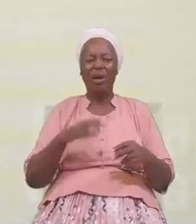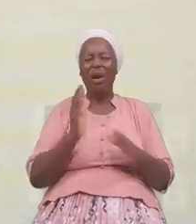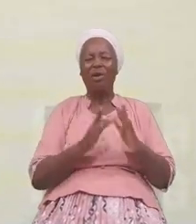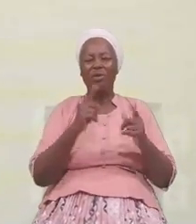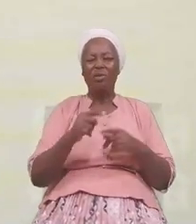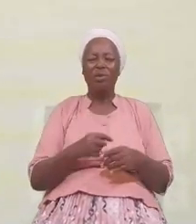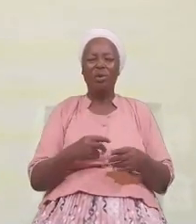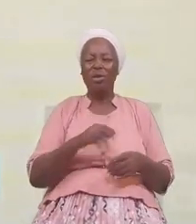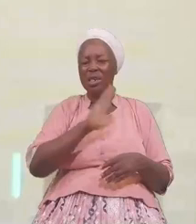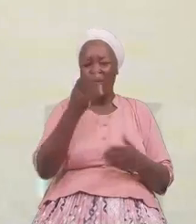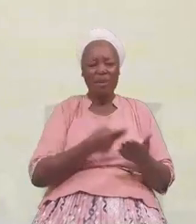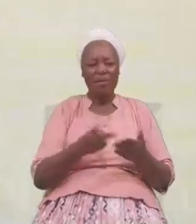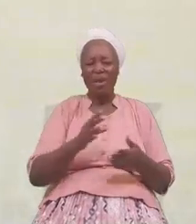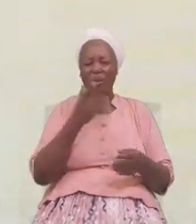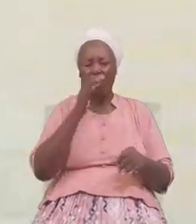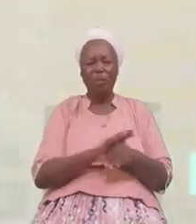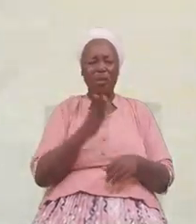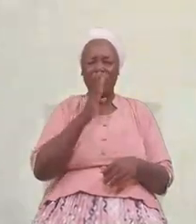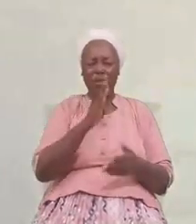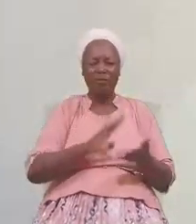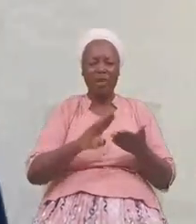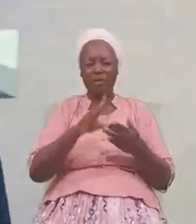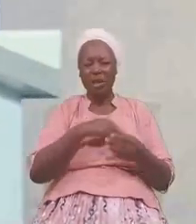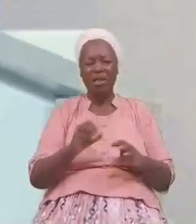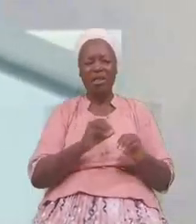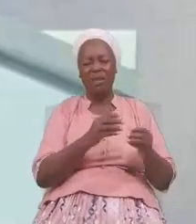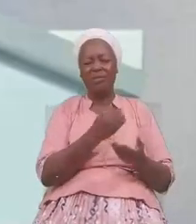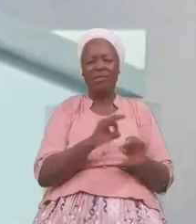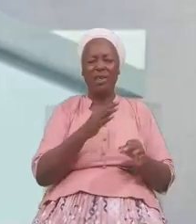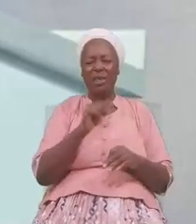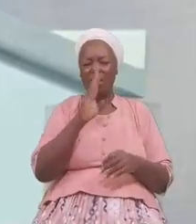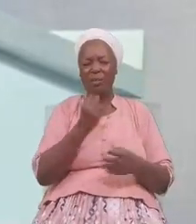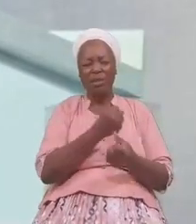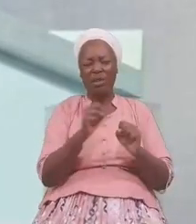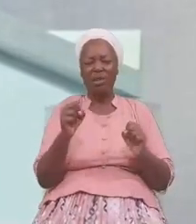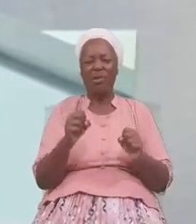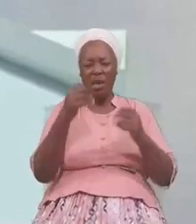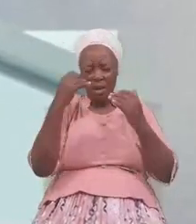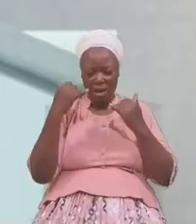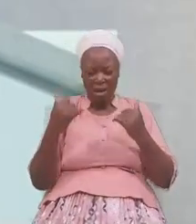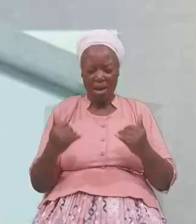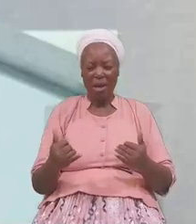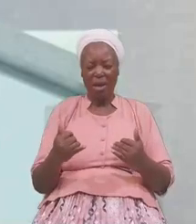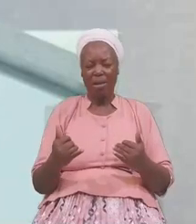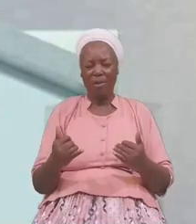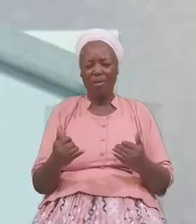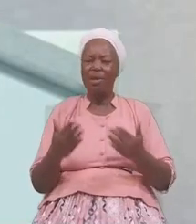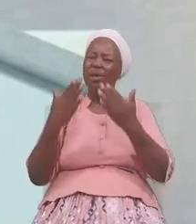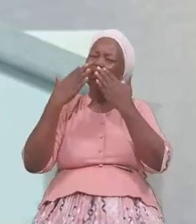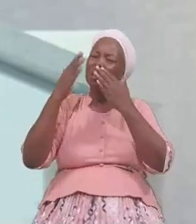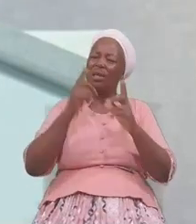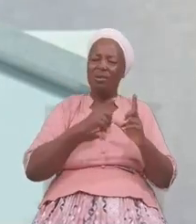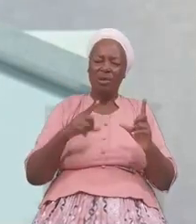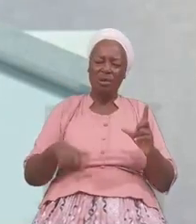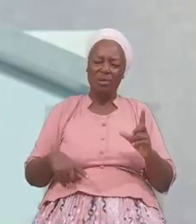sont pardonnés, affranchis et sauvés maintenant. Merci Seigneur. Que tout le